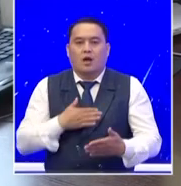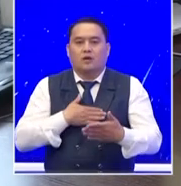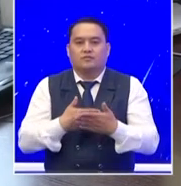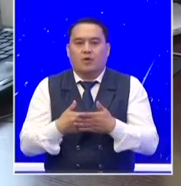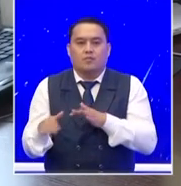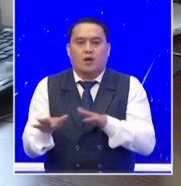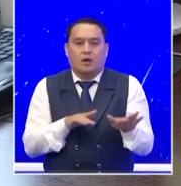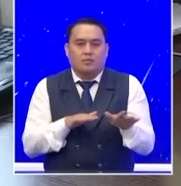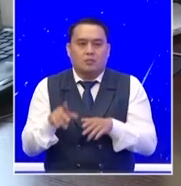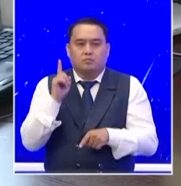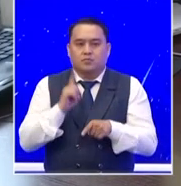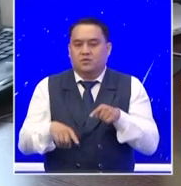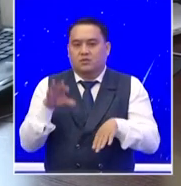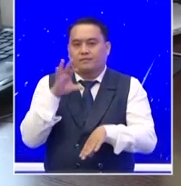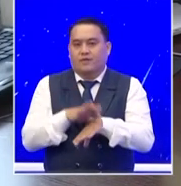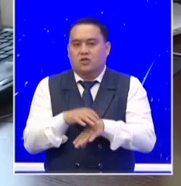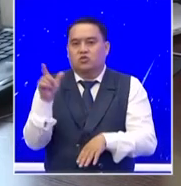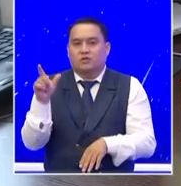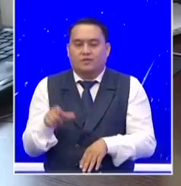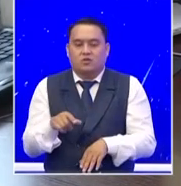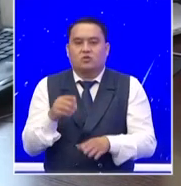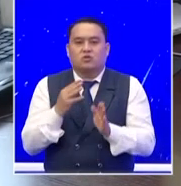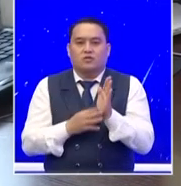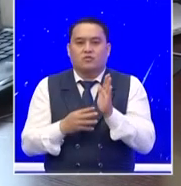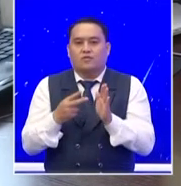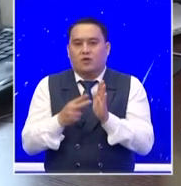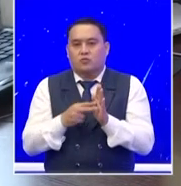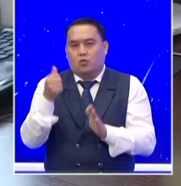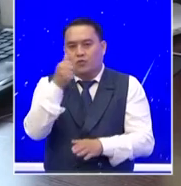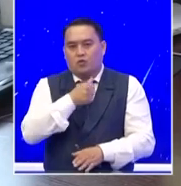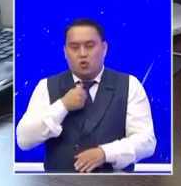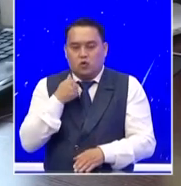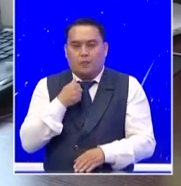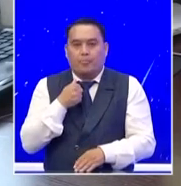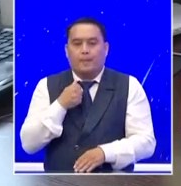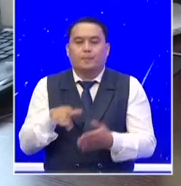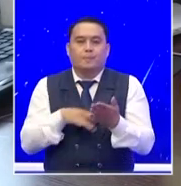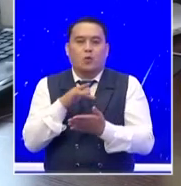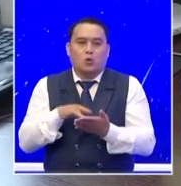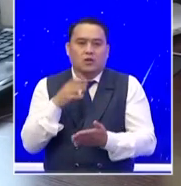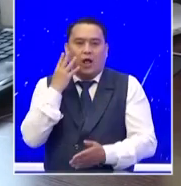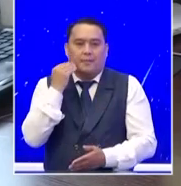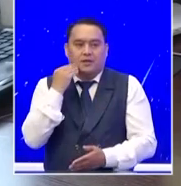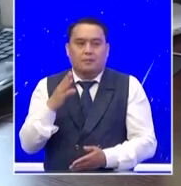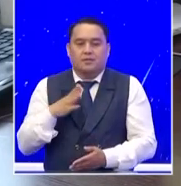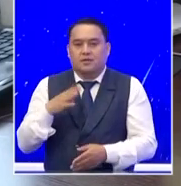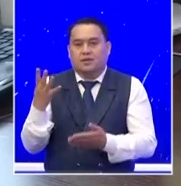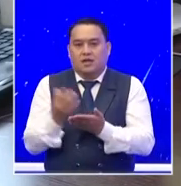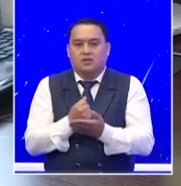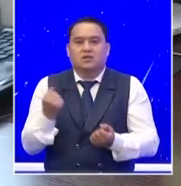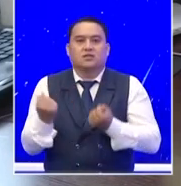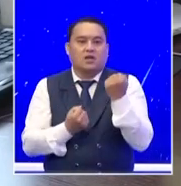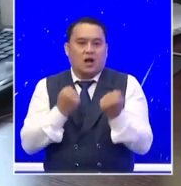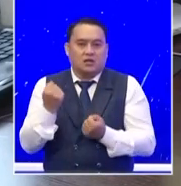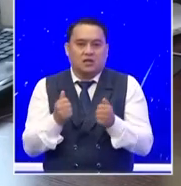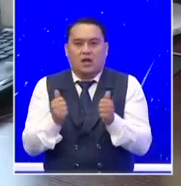Оперативно-розыскные мероприятия быстро вывели на след гражданина 1998 года рождения, жителя города Алматы. Сначала было найдено транспортное